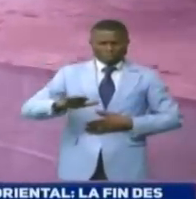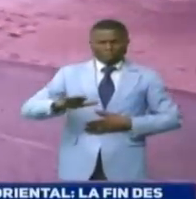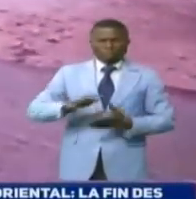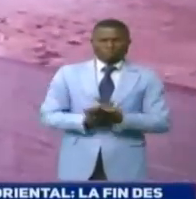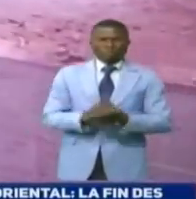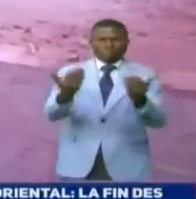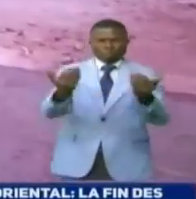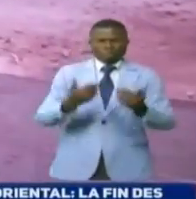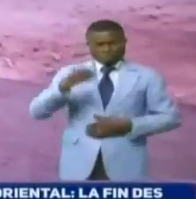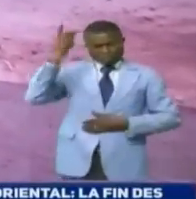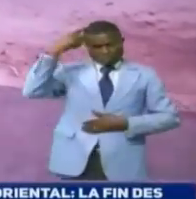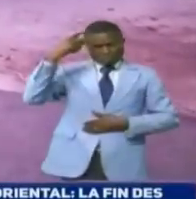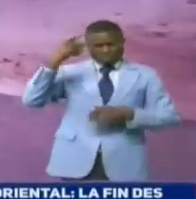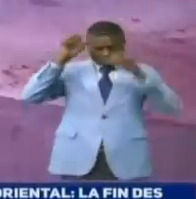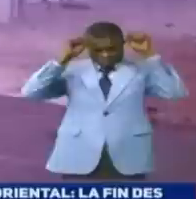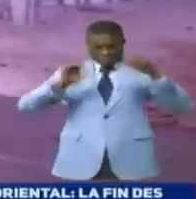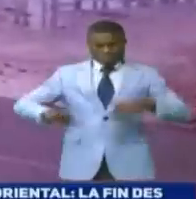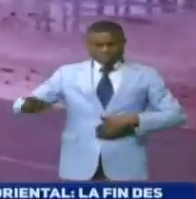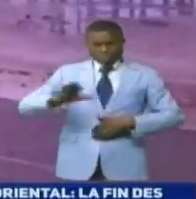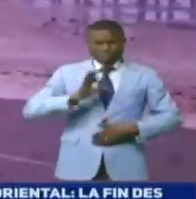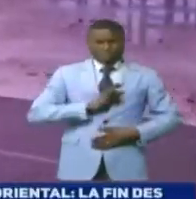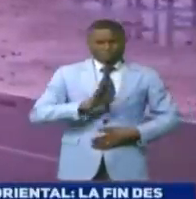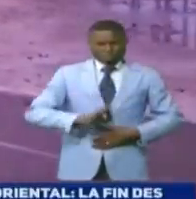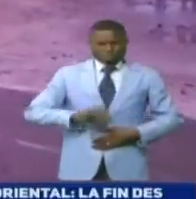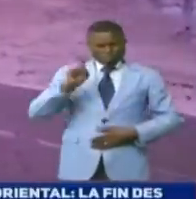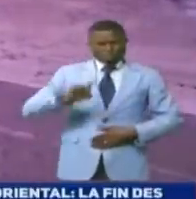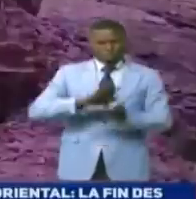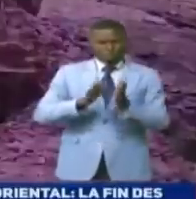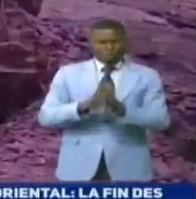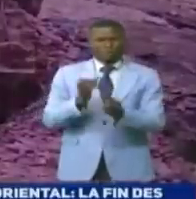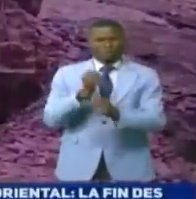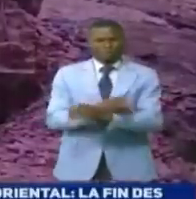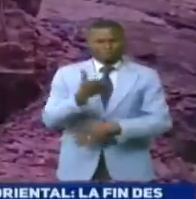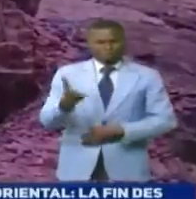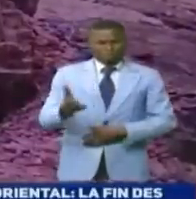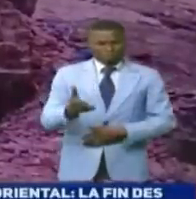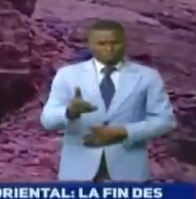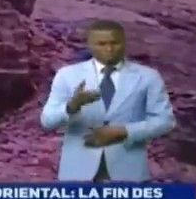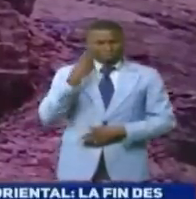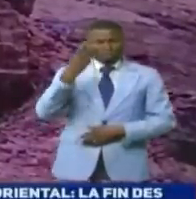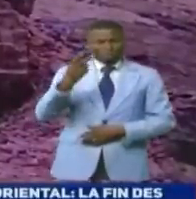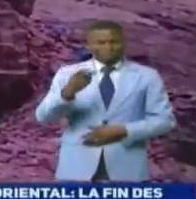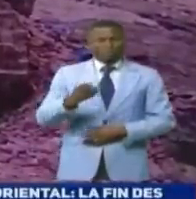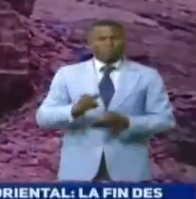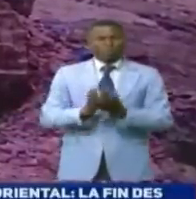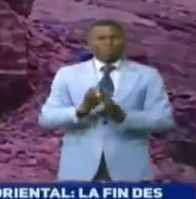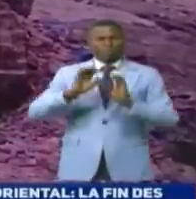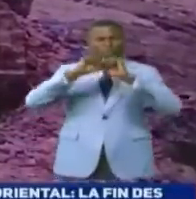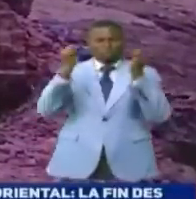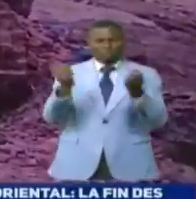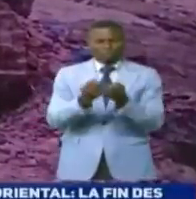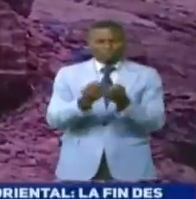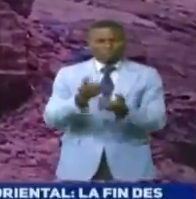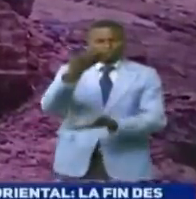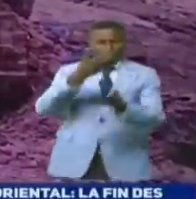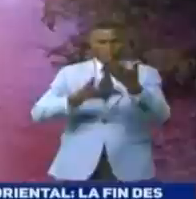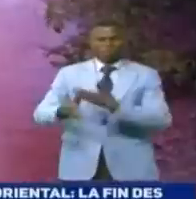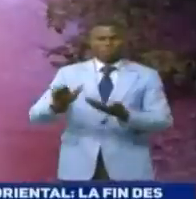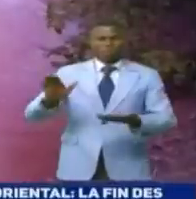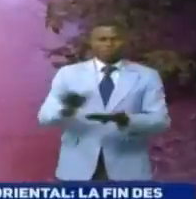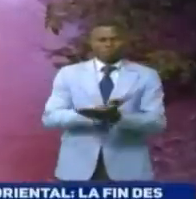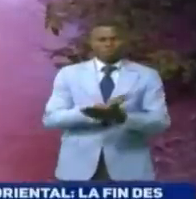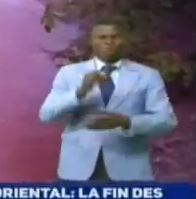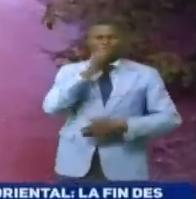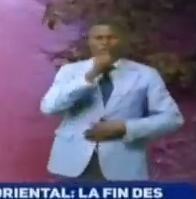la volonté politique du chef de l'État, Félix-Antoine Tshisekedi Tshilombo, celle de voir l'Office des routes remplacer complètement le vieux